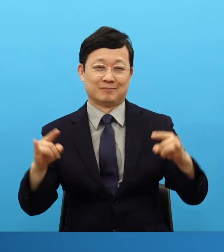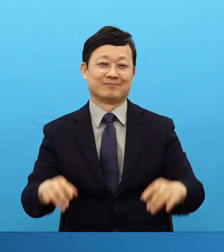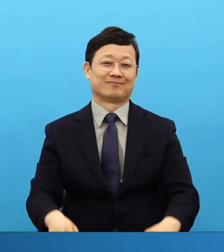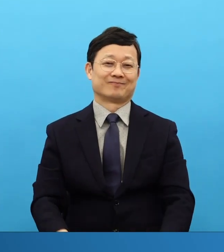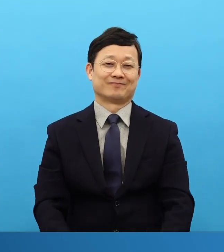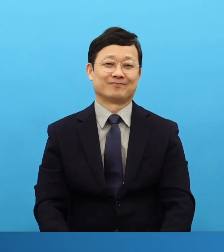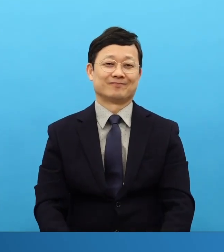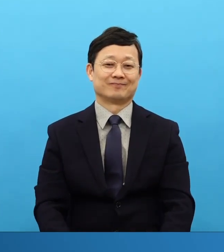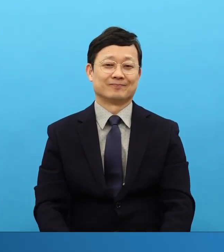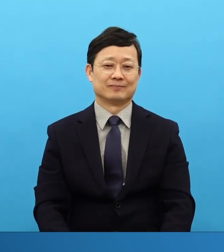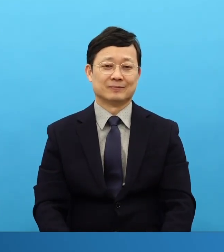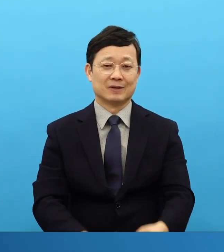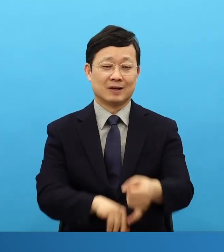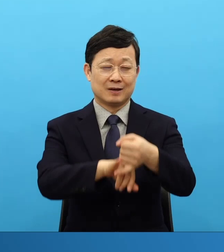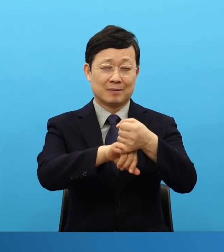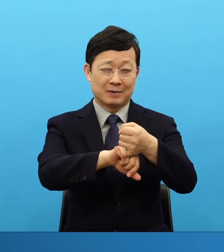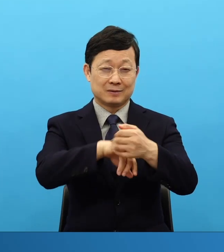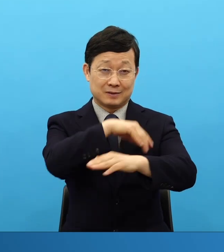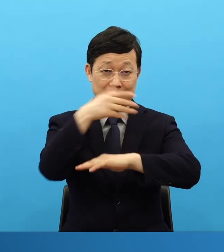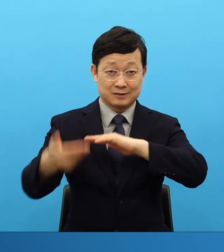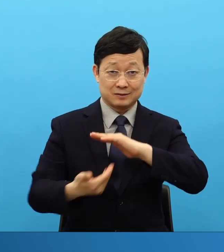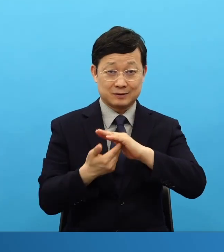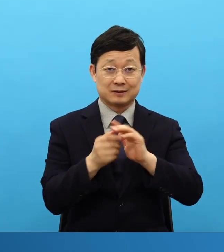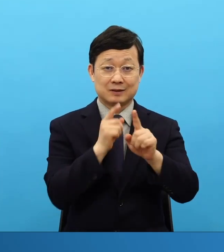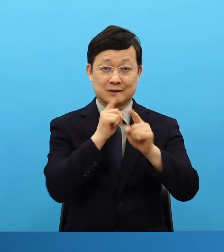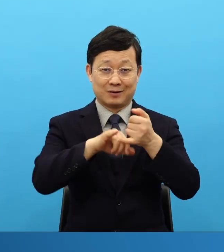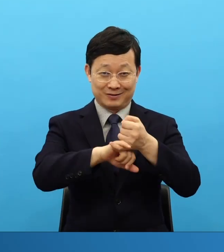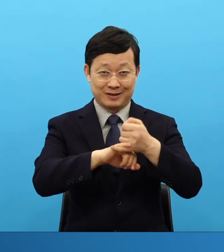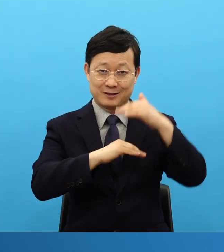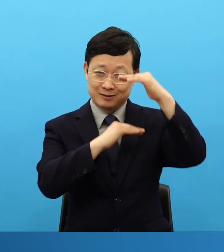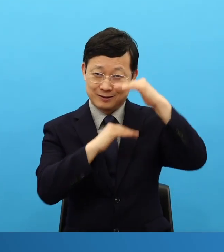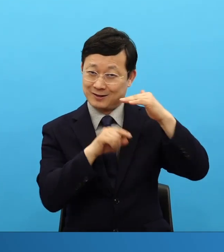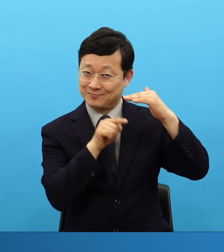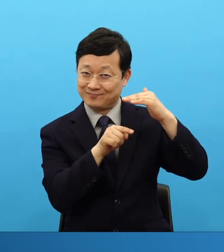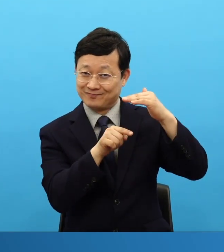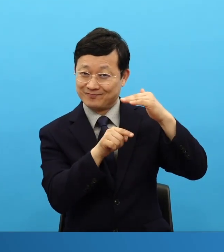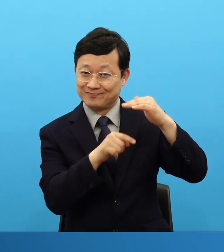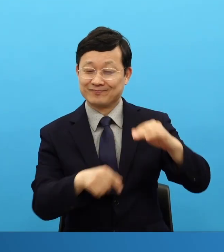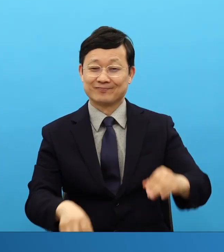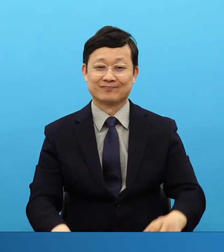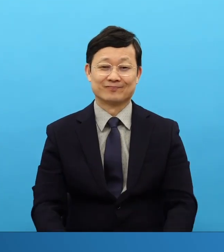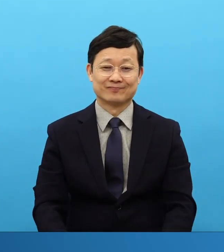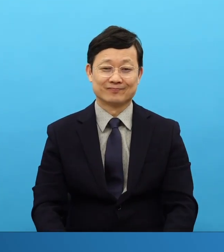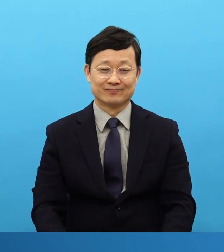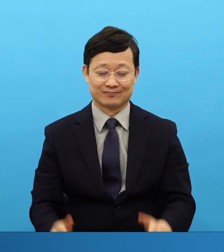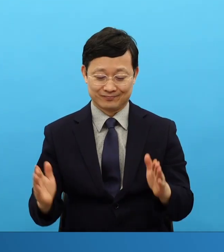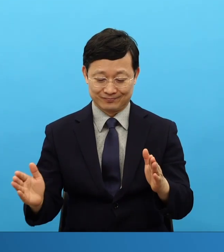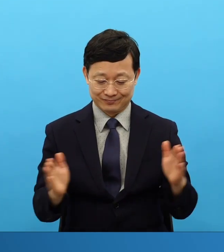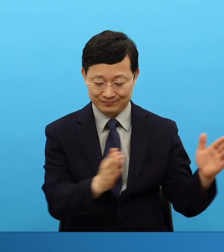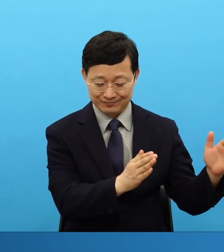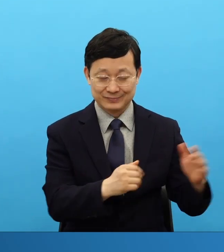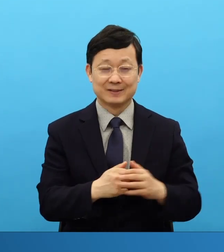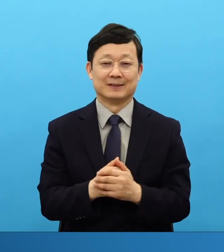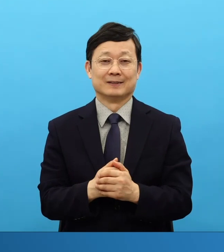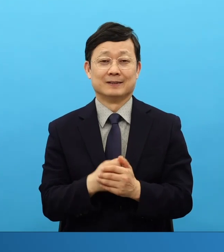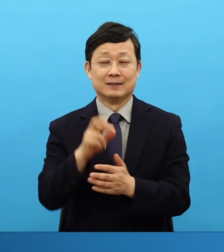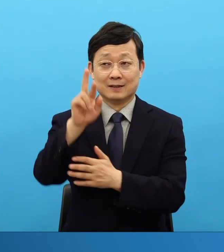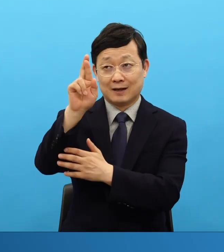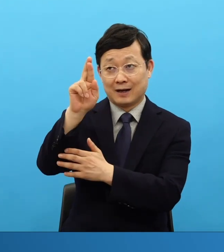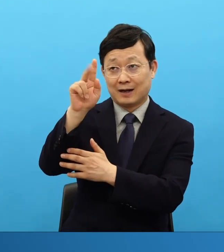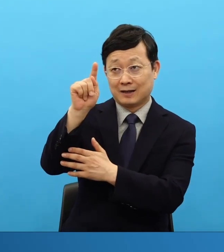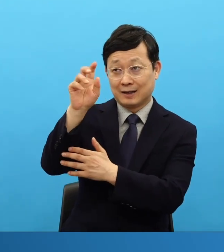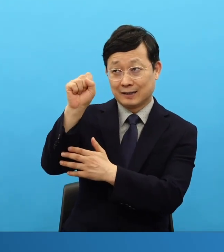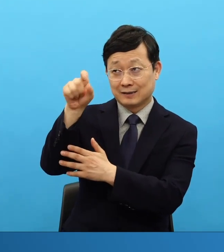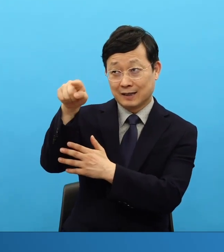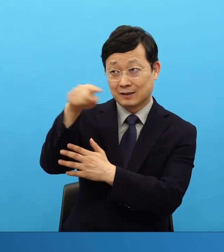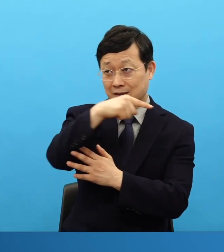반드시 성취될 언약입니다. It is within the absolute covenant that will be fulfilled. RTS에서 이걸 주도해서 만들어야